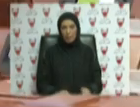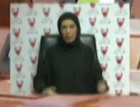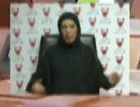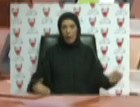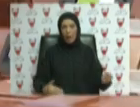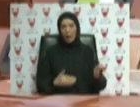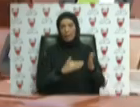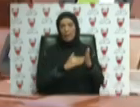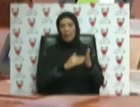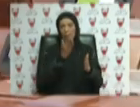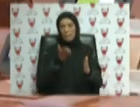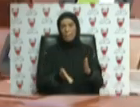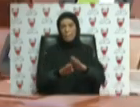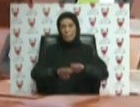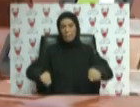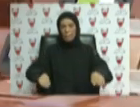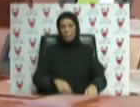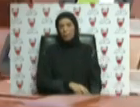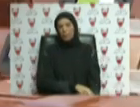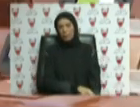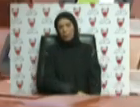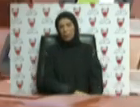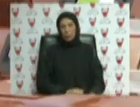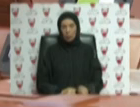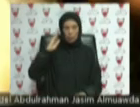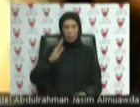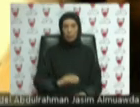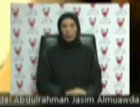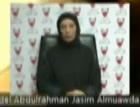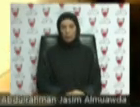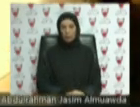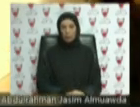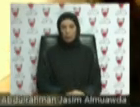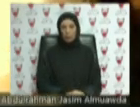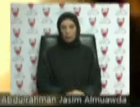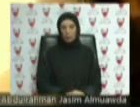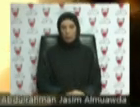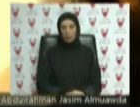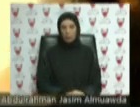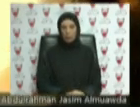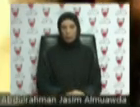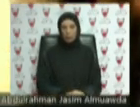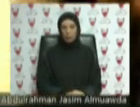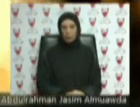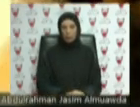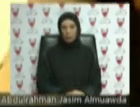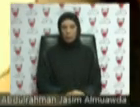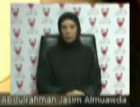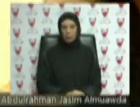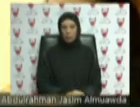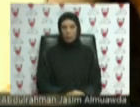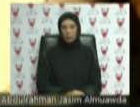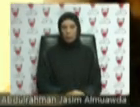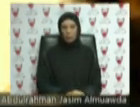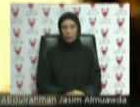خليجية. نعم. الحمد لله نحس أن هذا تقدم، وبيشجع أيضا البرلمانات الأخرى للأخذ بها